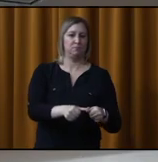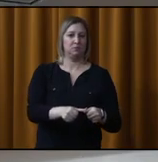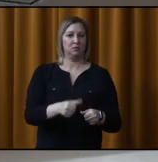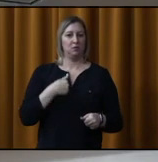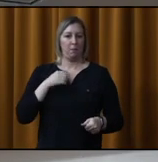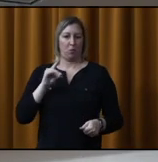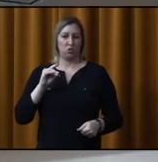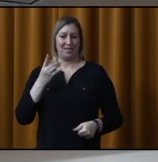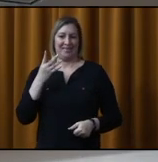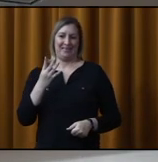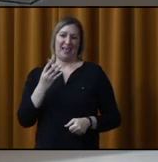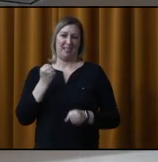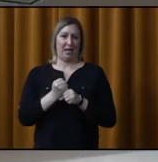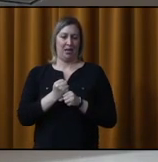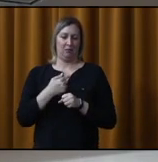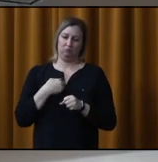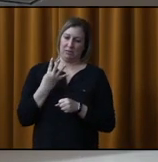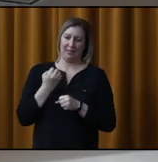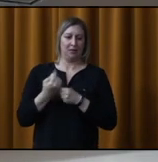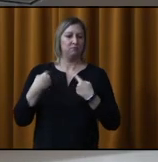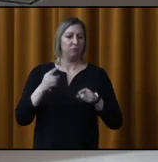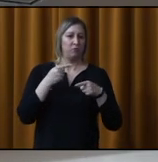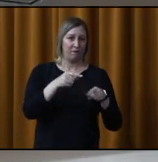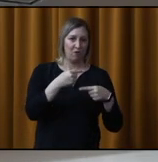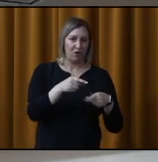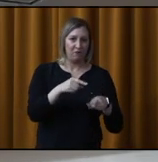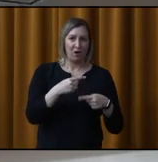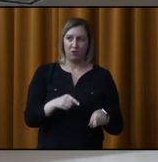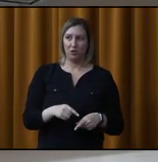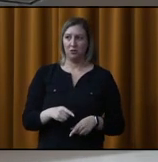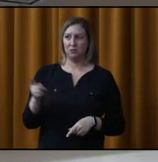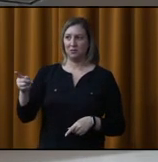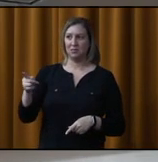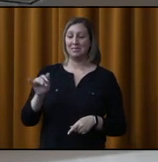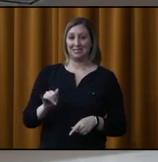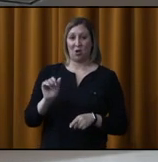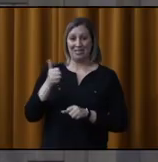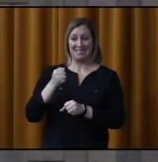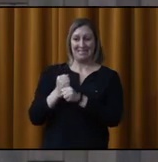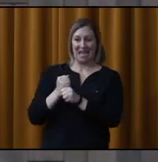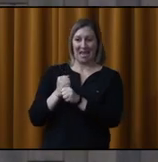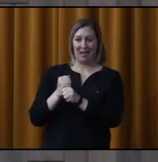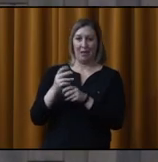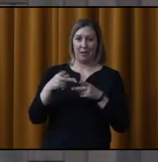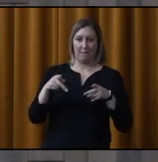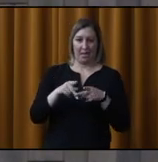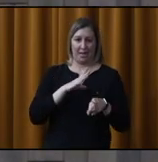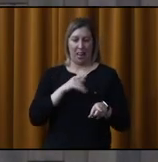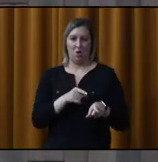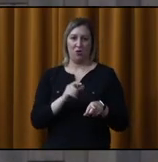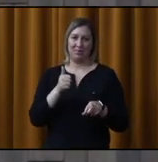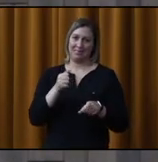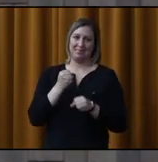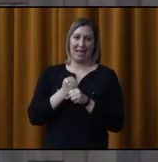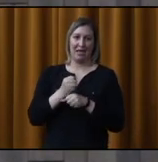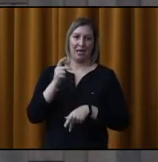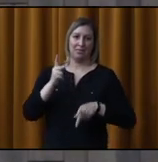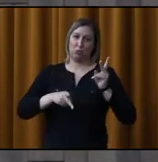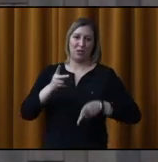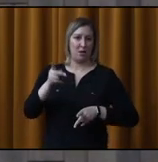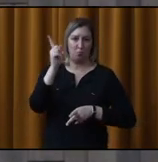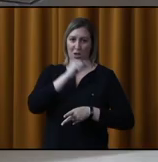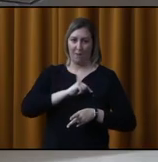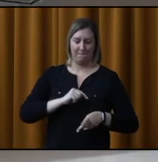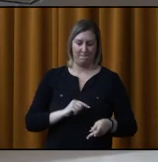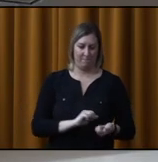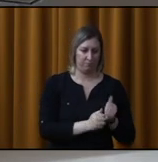ça fait quatre ans que je fréquente ce parc-là. Et il était là beaucoup plus... Ça fait dix ans, c'est ça qu'on dit, ça fait dix ans que le parc est là, puis ça fait dix ans que les citoyens ne plus capables. les